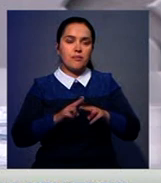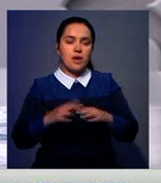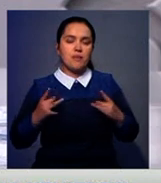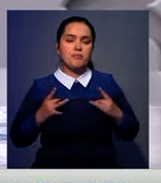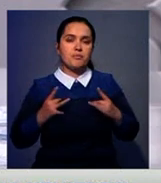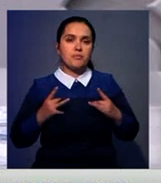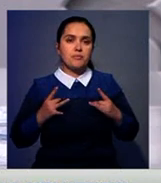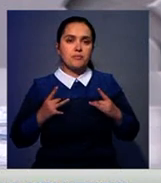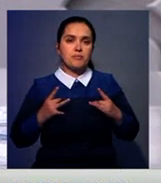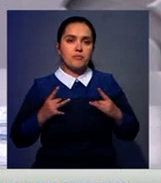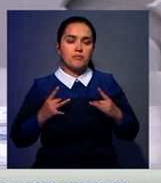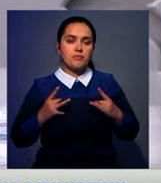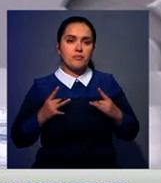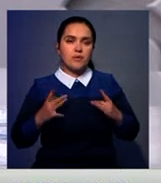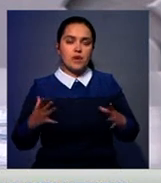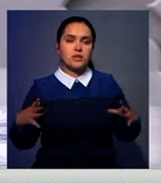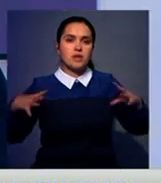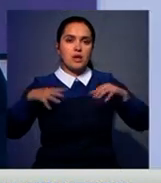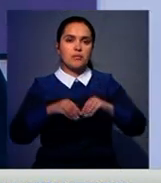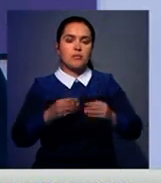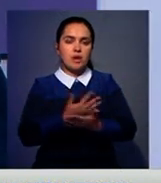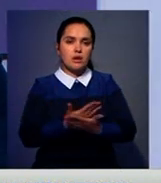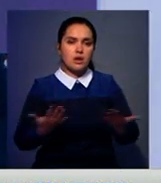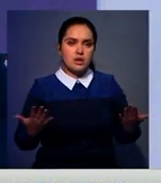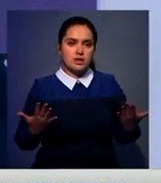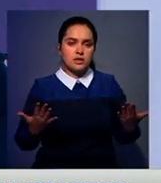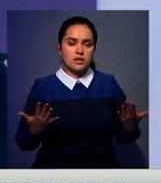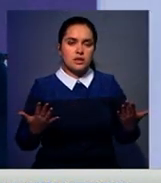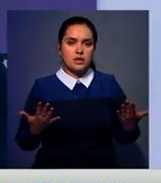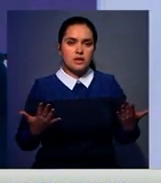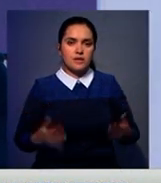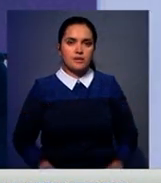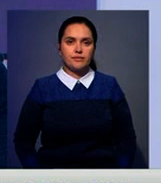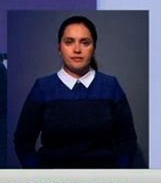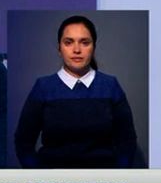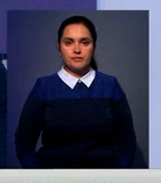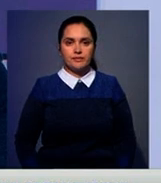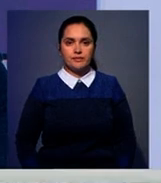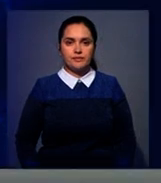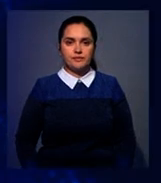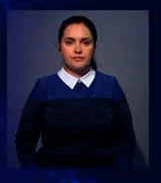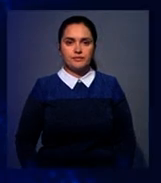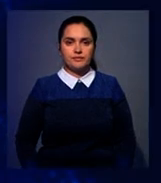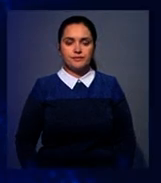и сосредоточение таких вот художественных сил.